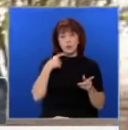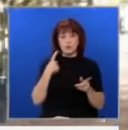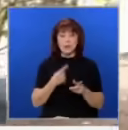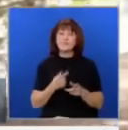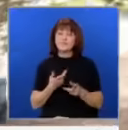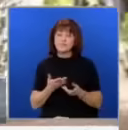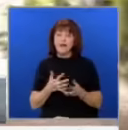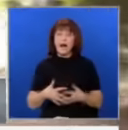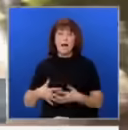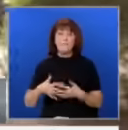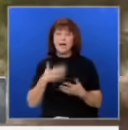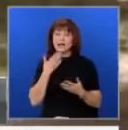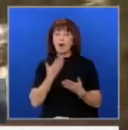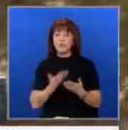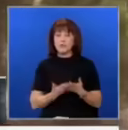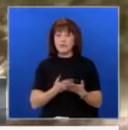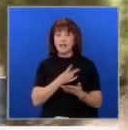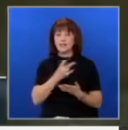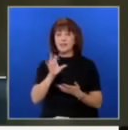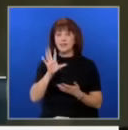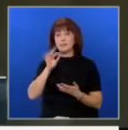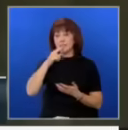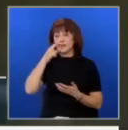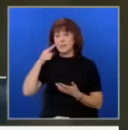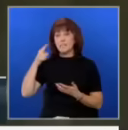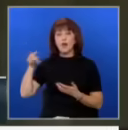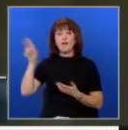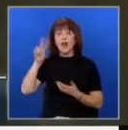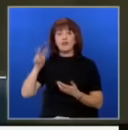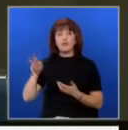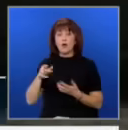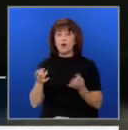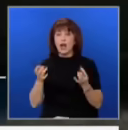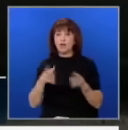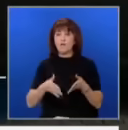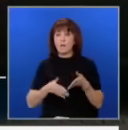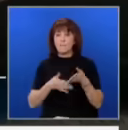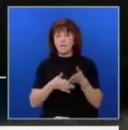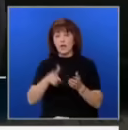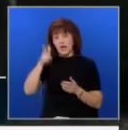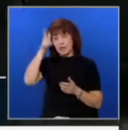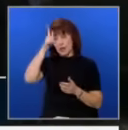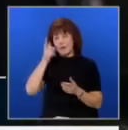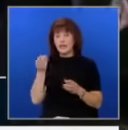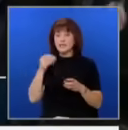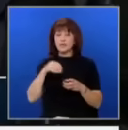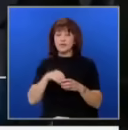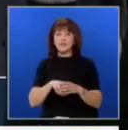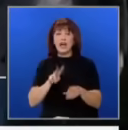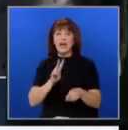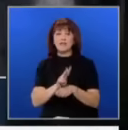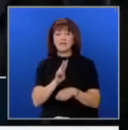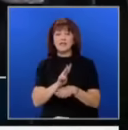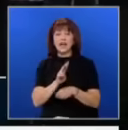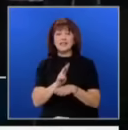нова помощ в размер на 250 милиона долара. В новата подкрепа за Украина Германия се включва с още 12